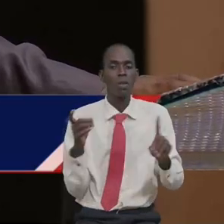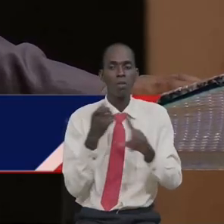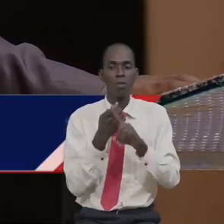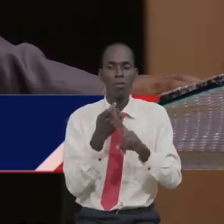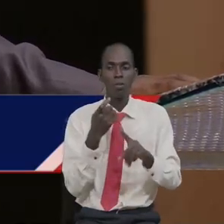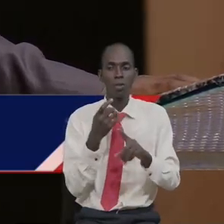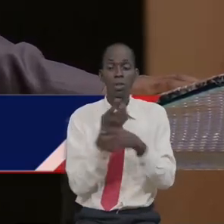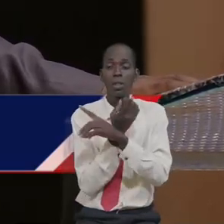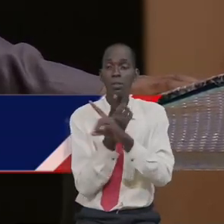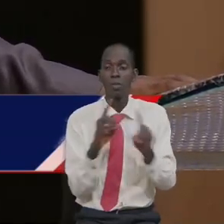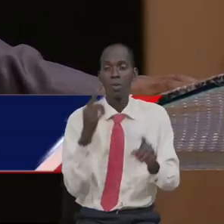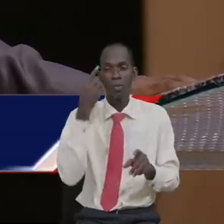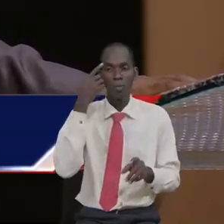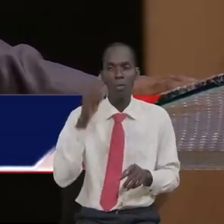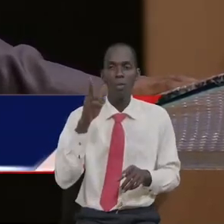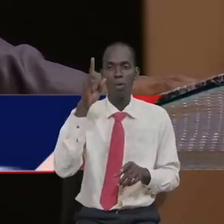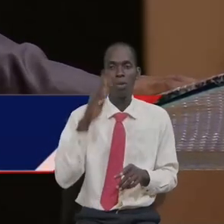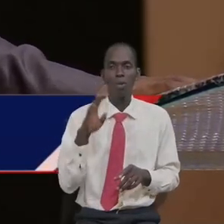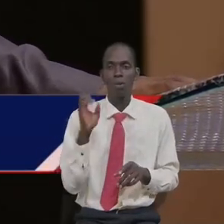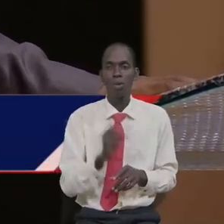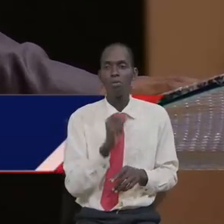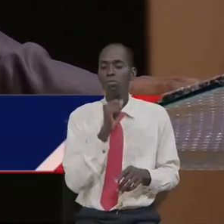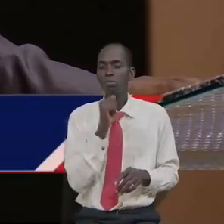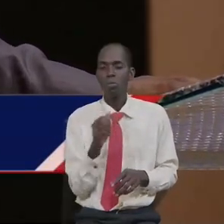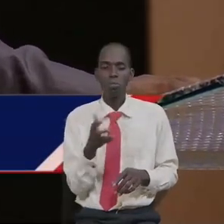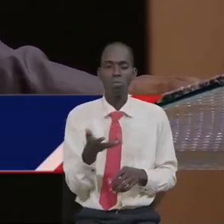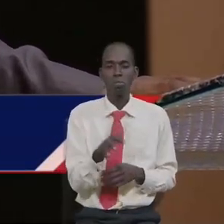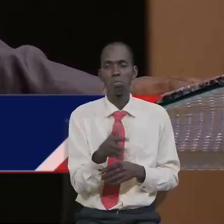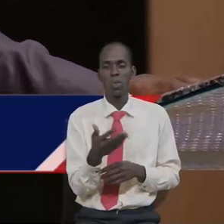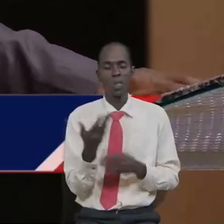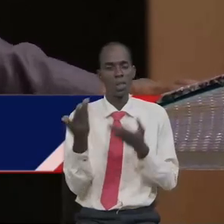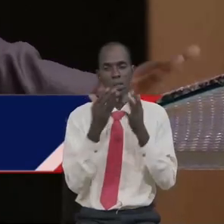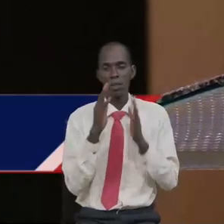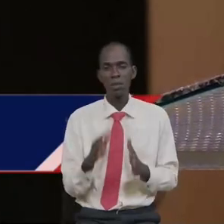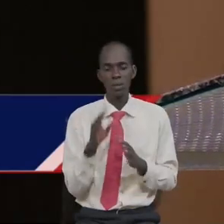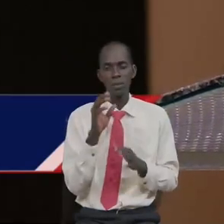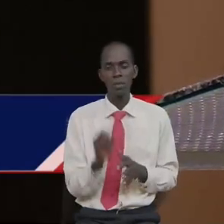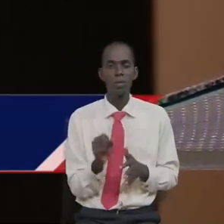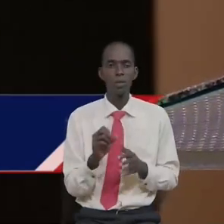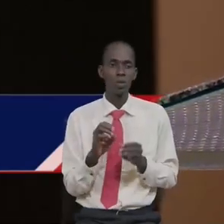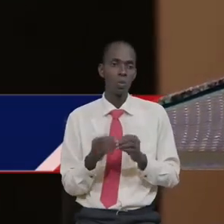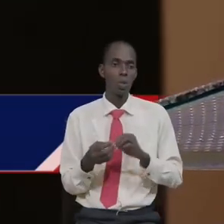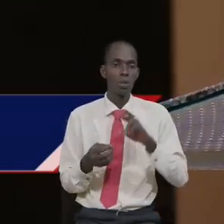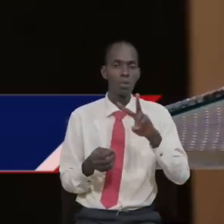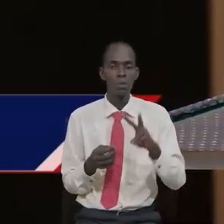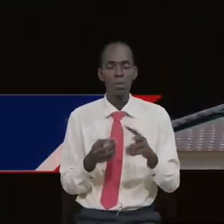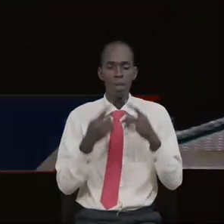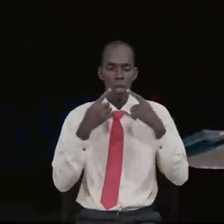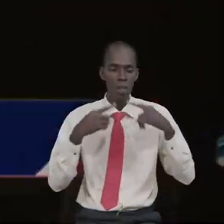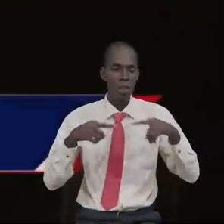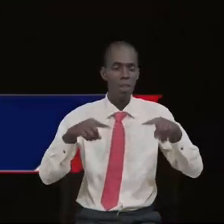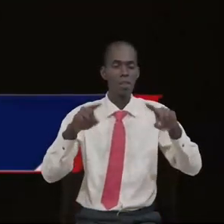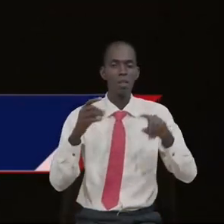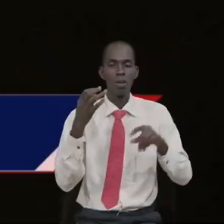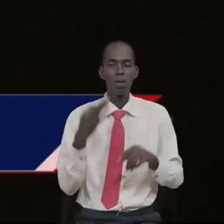La délivrance pour les serviteurs non compromettant de Dieu. Ils ne vont pas compromettre, Dieu les a promus. 2.